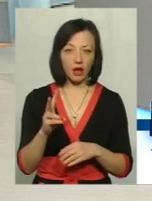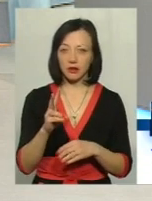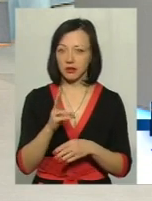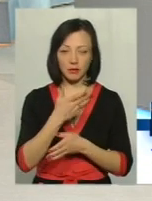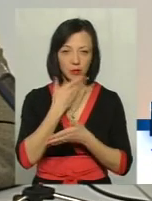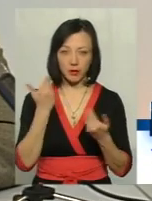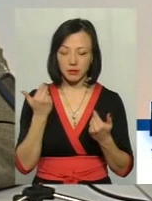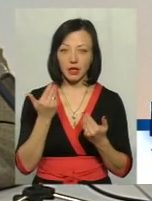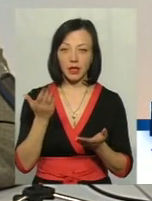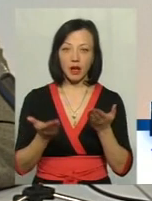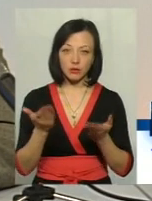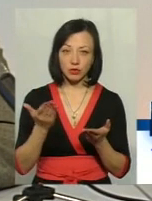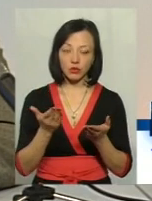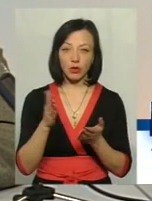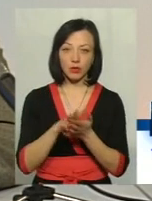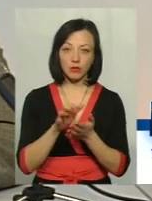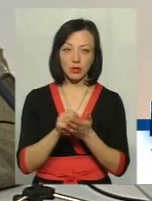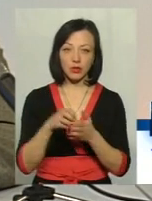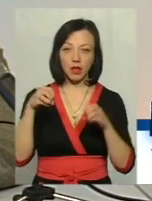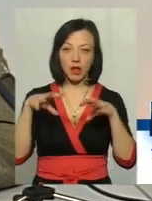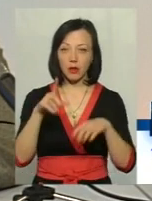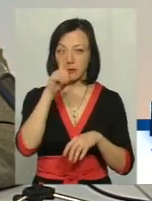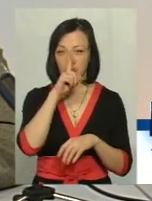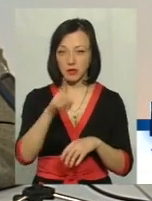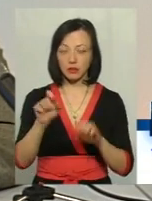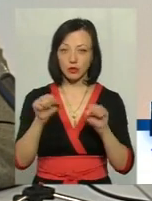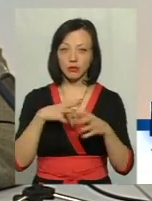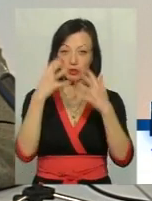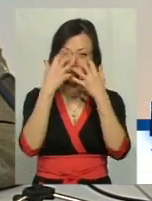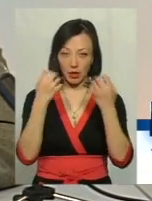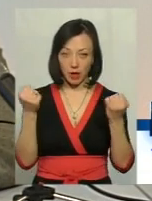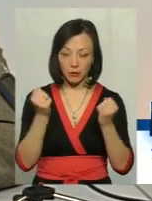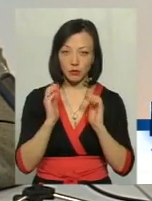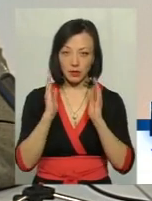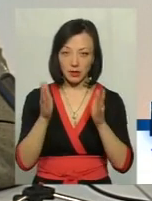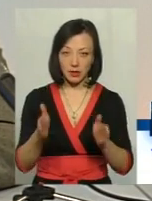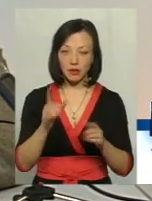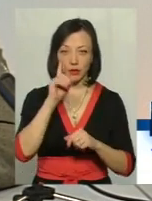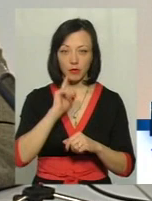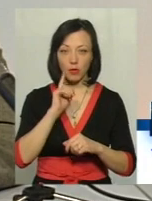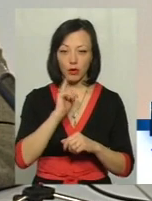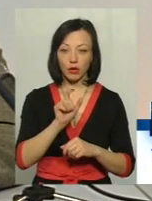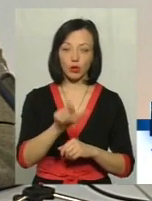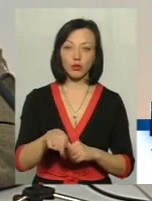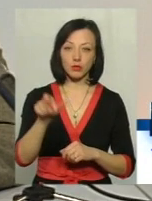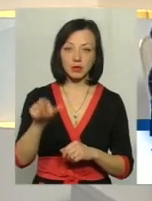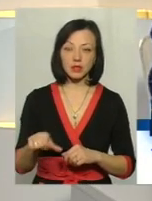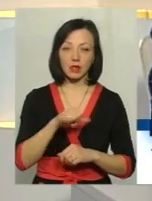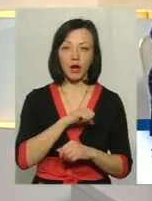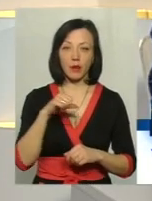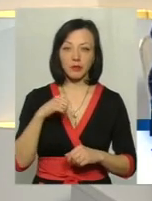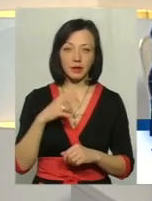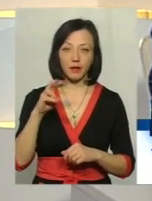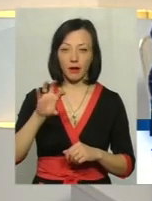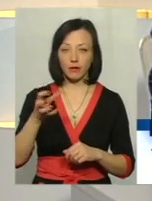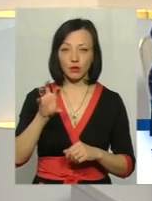спросив. І якщо перегоріла лампочка, місяць може бути темно в під'їзді, поки жильці не